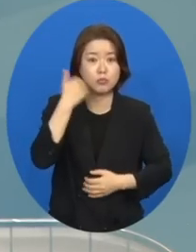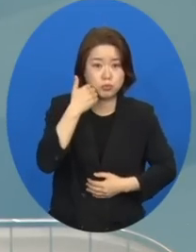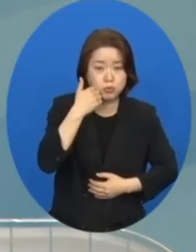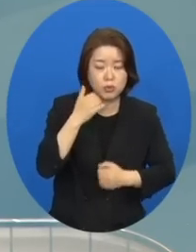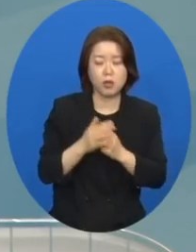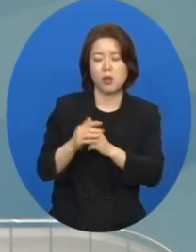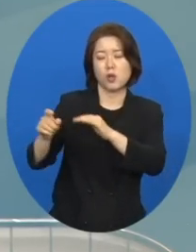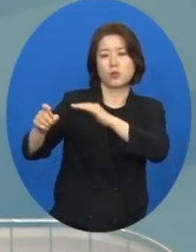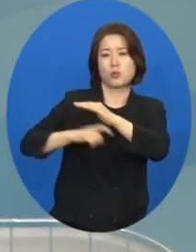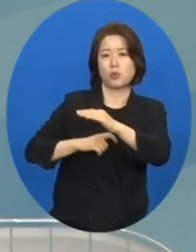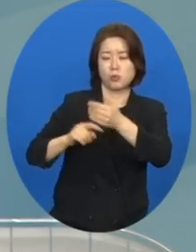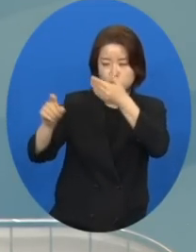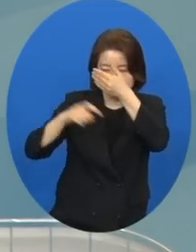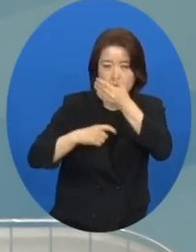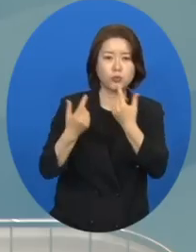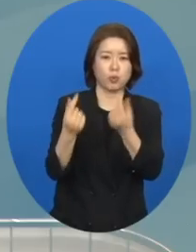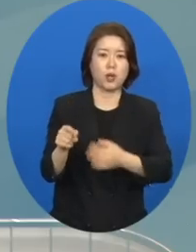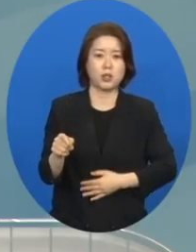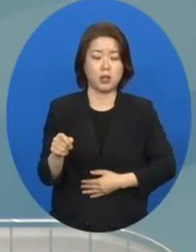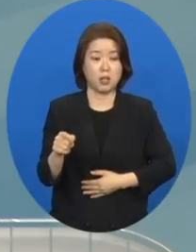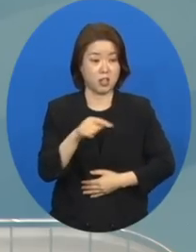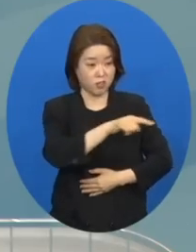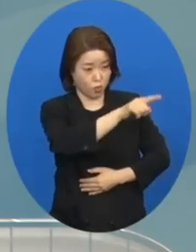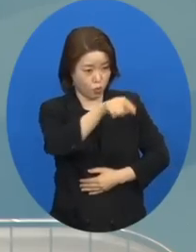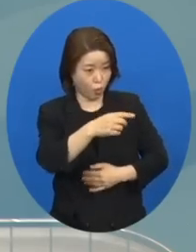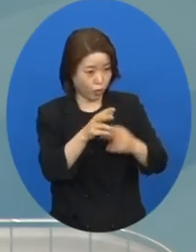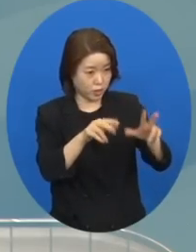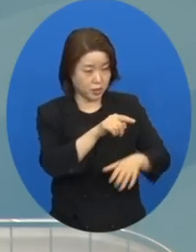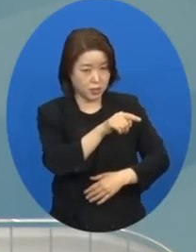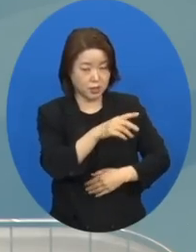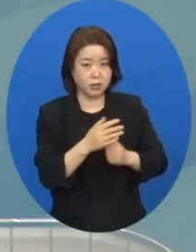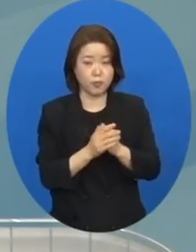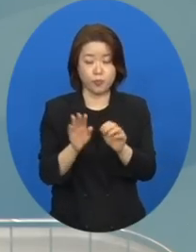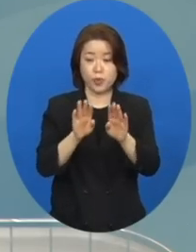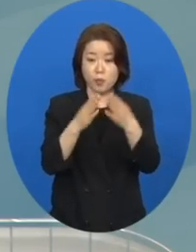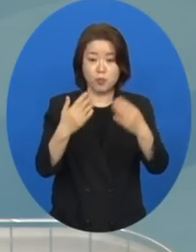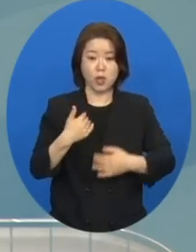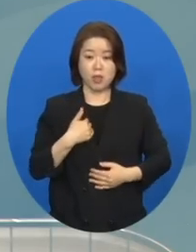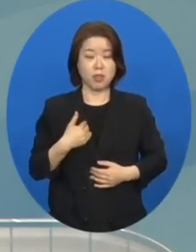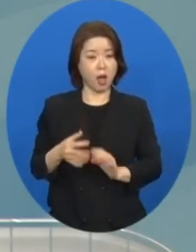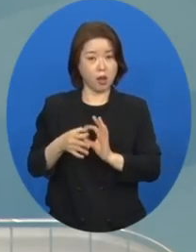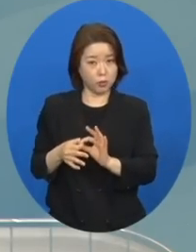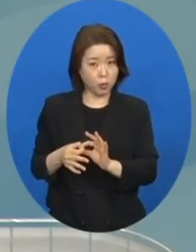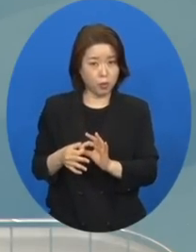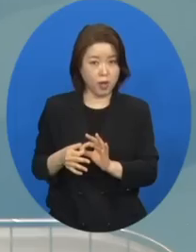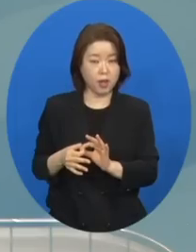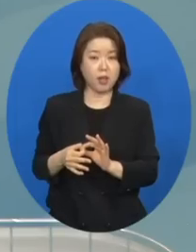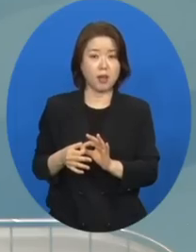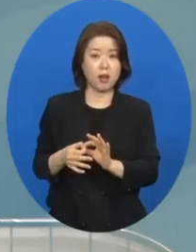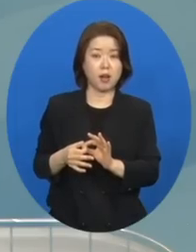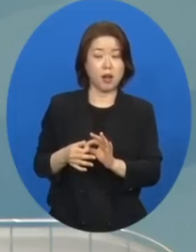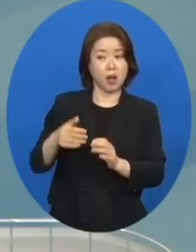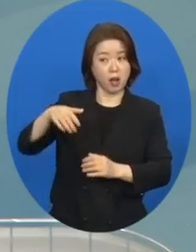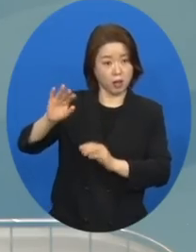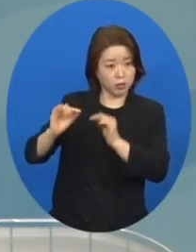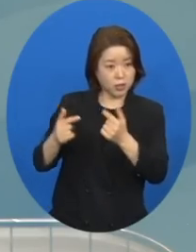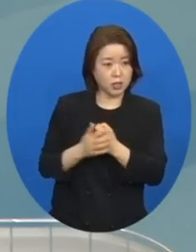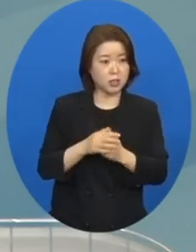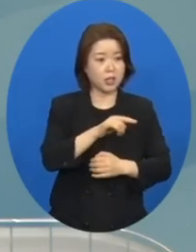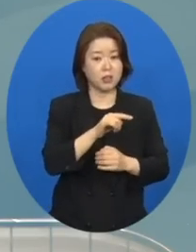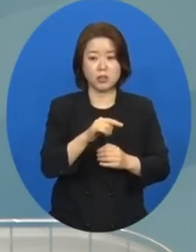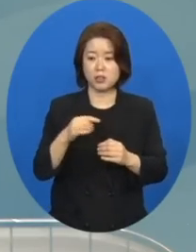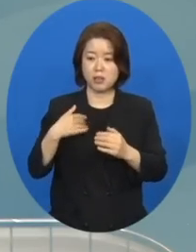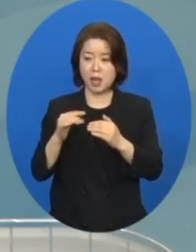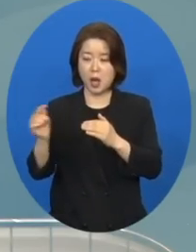도둑이 5 강도 다 측 너희들은 지금 문인 나를 통해서 아 가는 것이 아니라 넘어가는